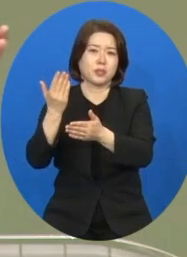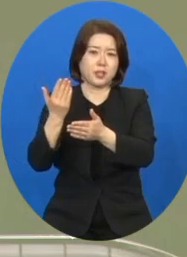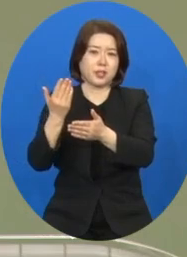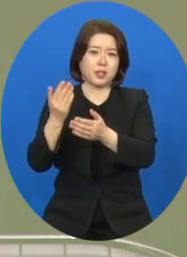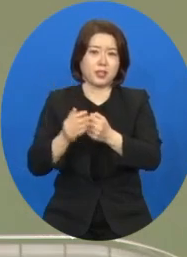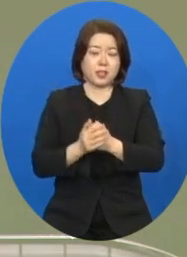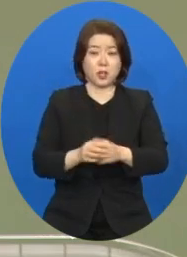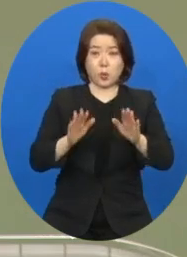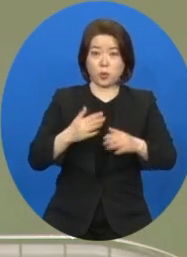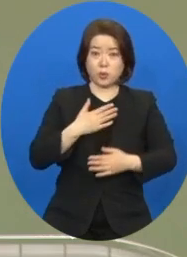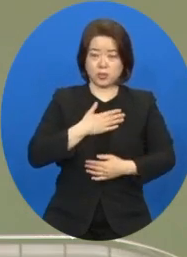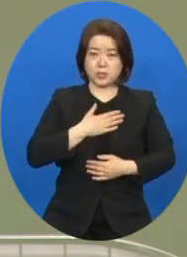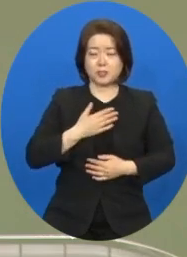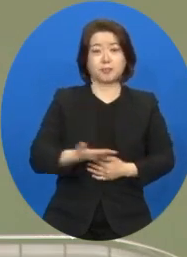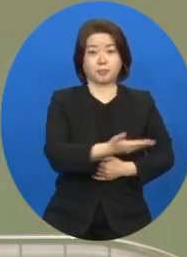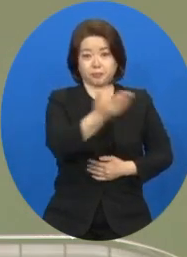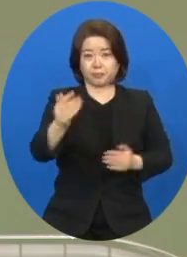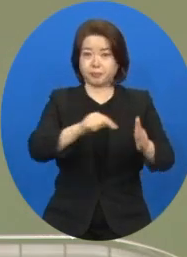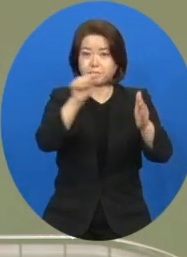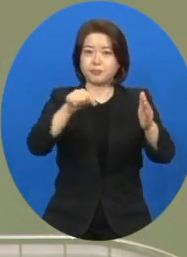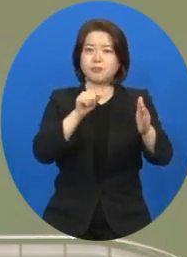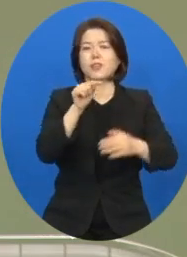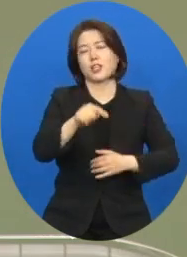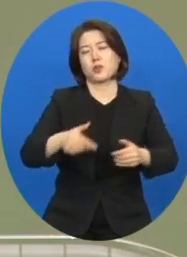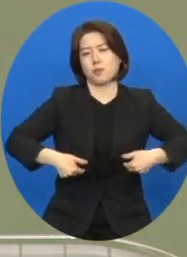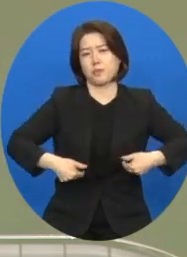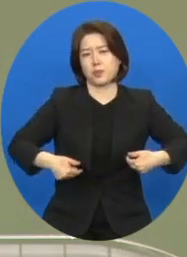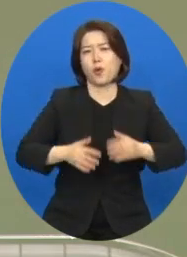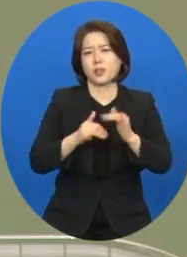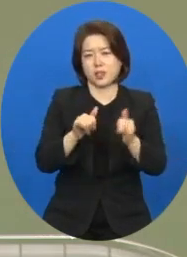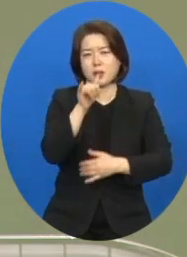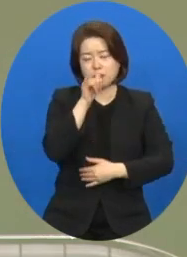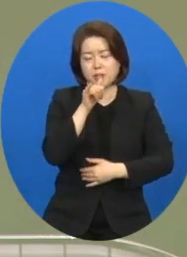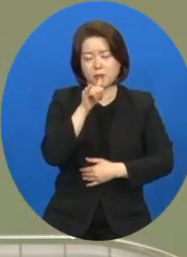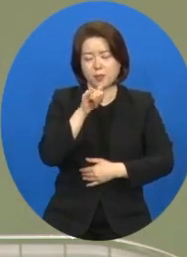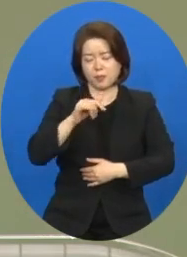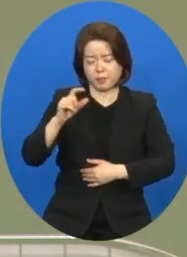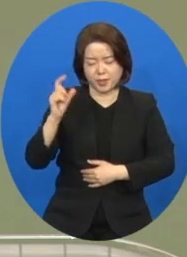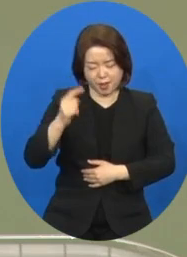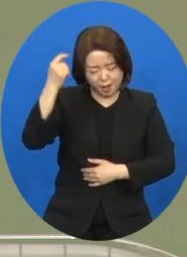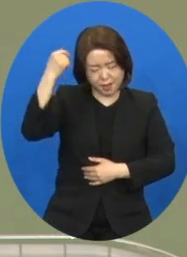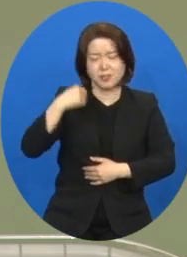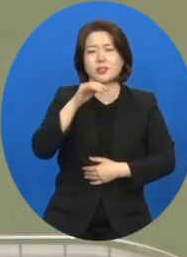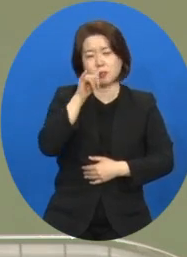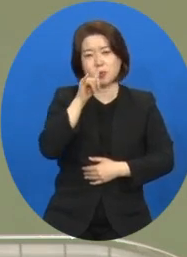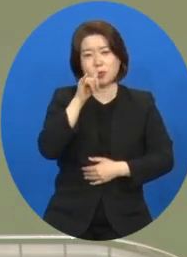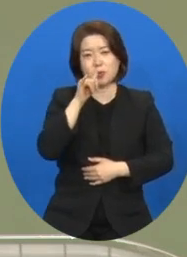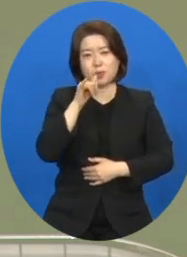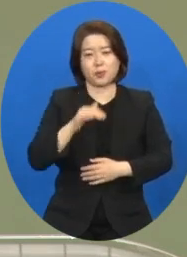오늘도 저는 여러분 중에 그게 필요한 분들이 있다고 강하게 느껴져요.